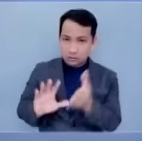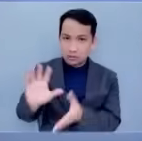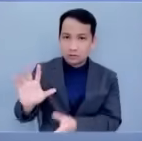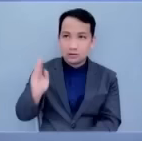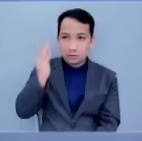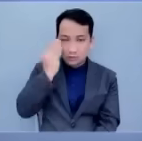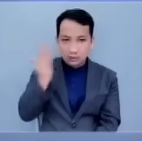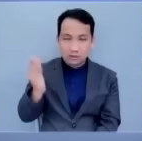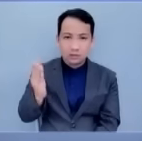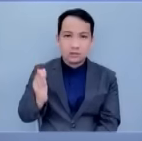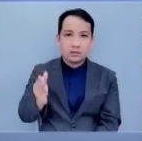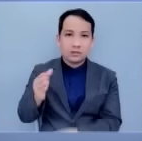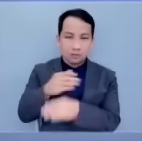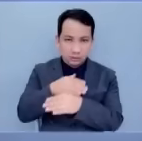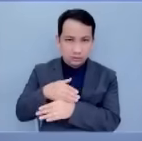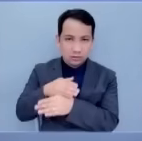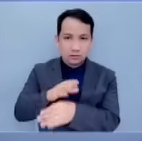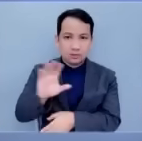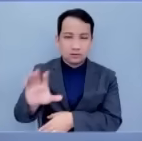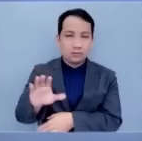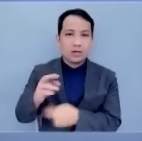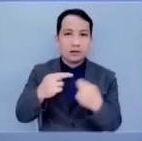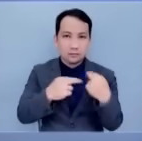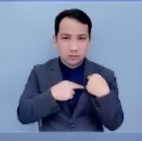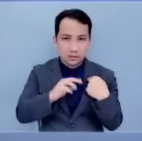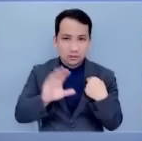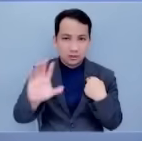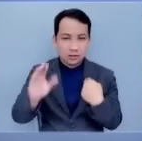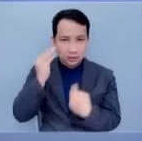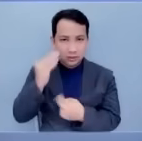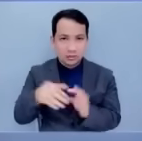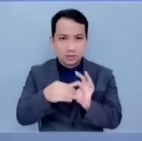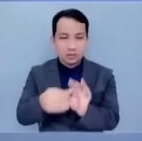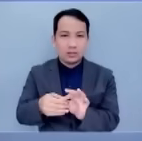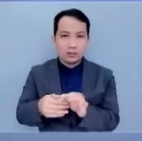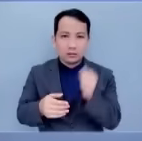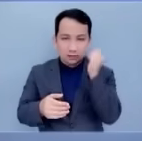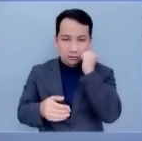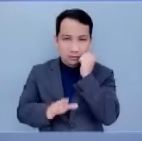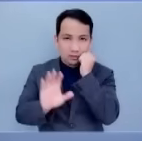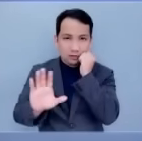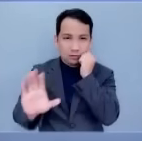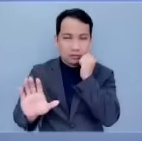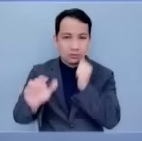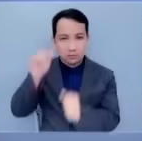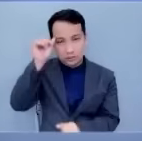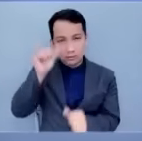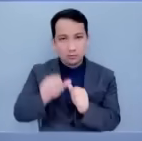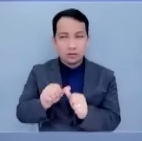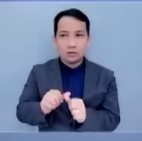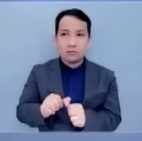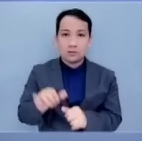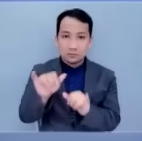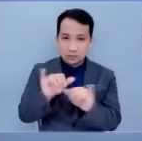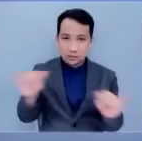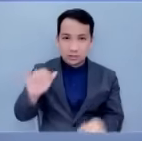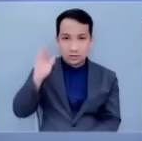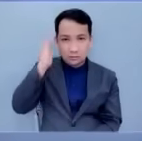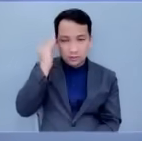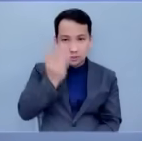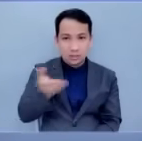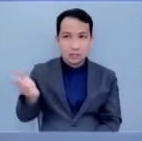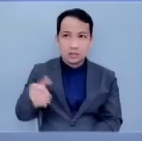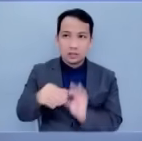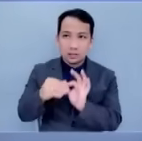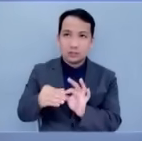maging maingat at responsable. Lagi po sana natin itong tandaan dahil tulad ng kay Alarman, ang